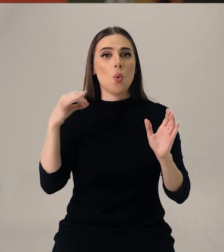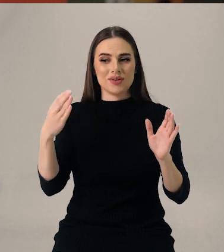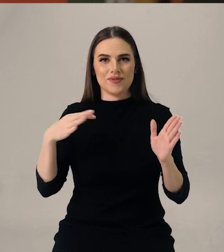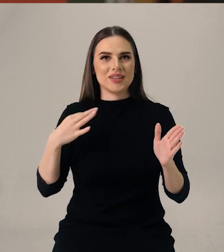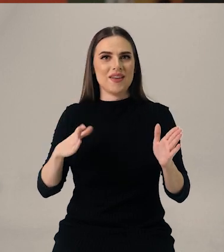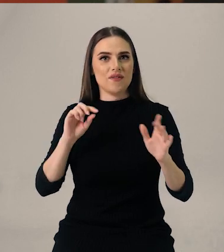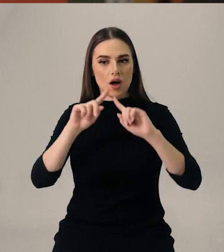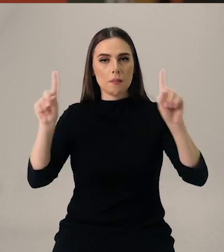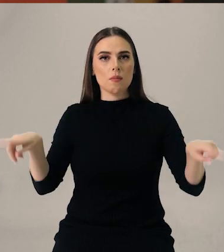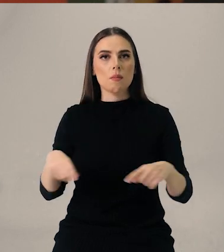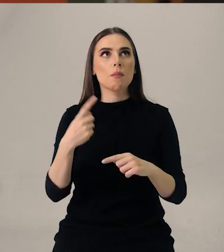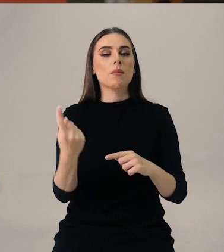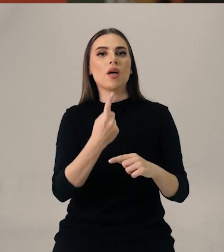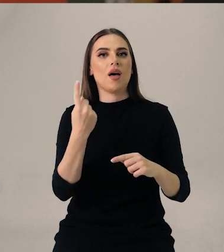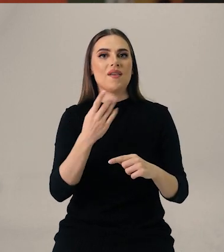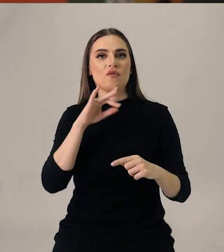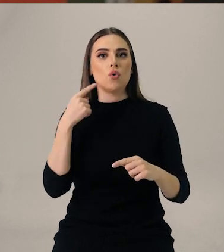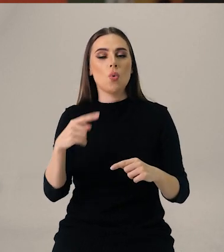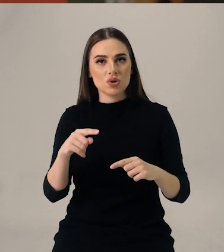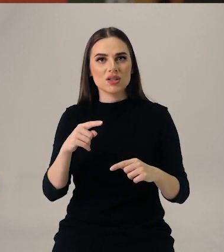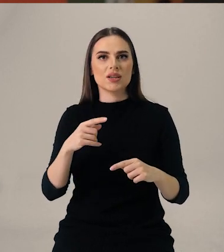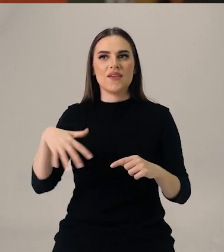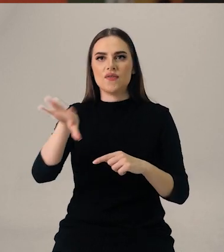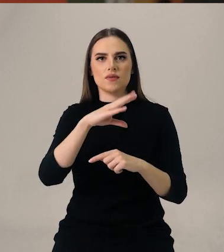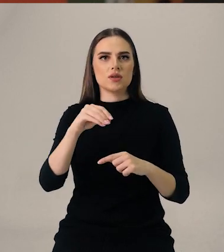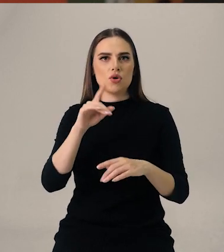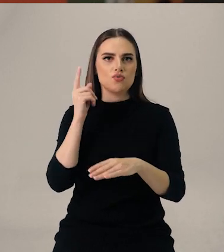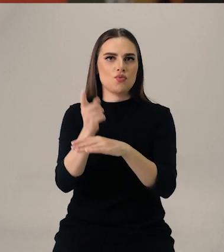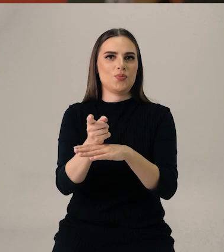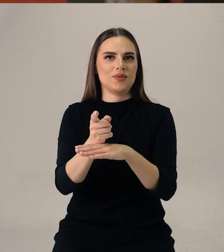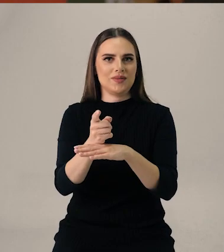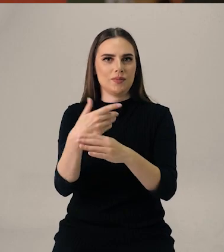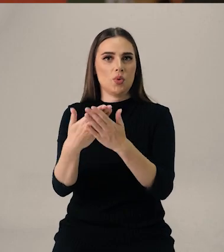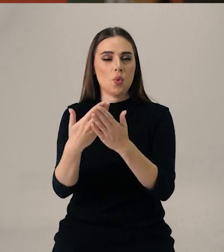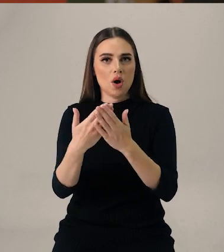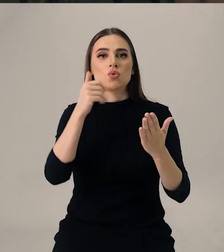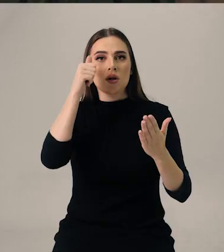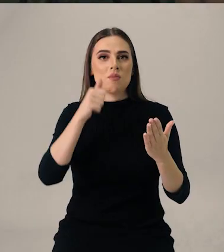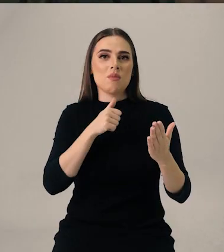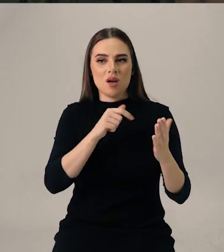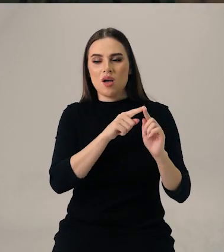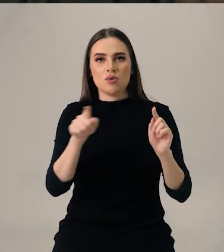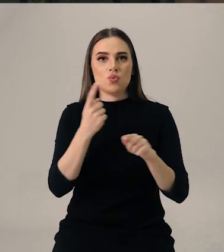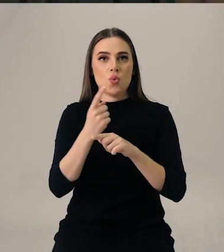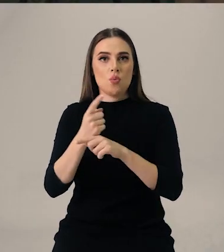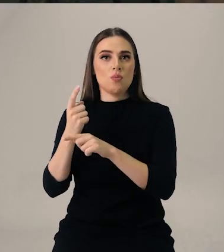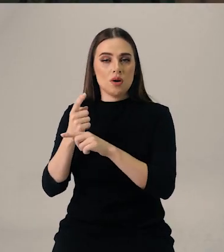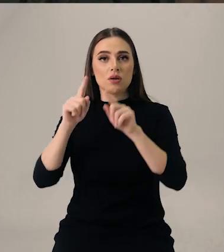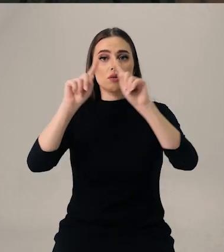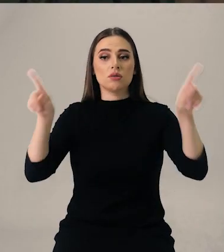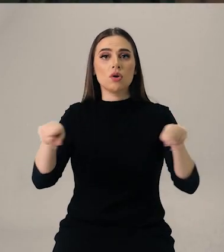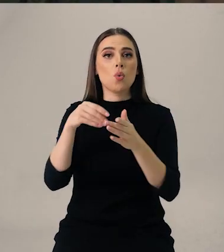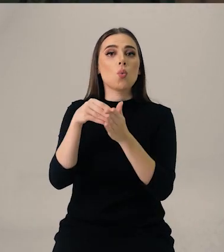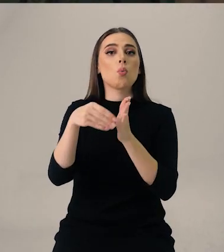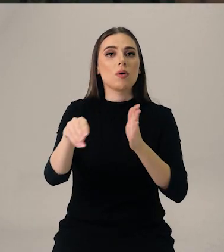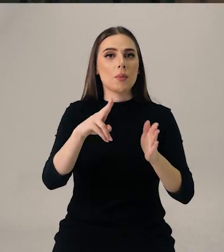Иван стала первой картиной в России, подвергшейся цензуре. Но запрет длился всего несколько месяцев. Полотно выкупил Павел